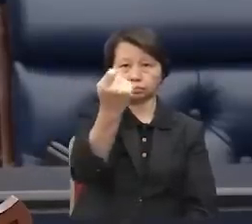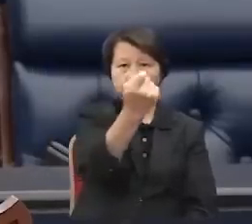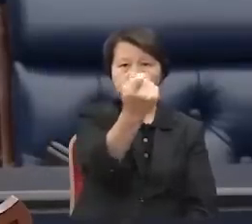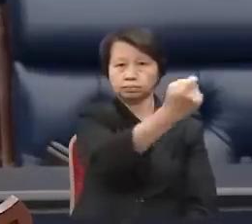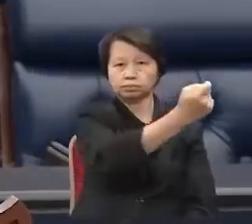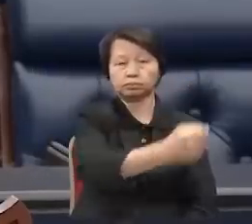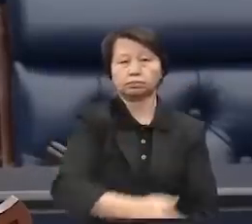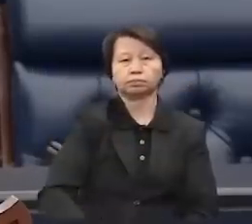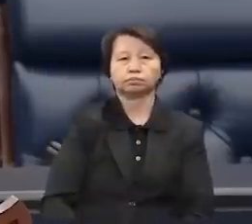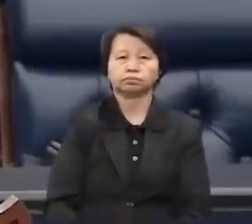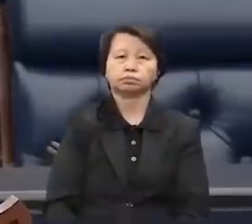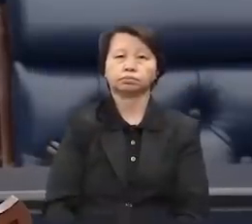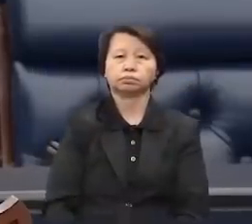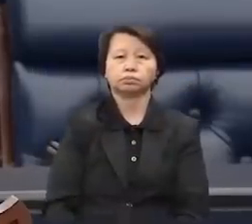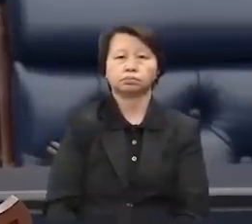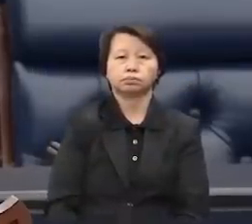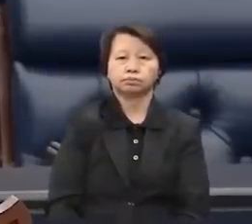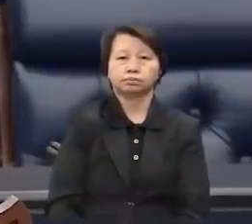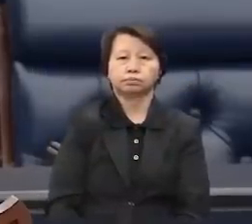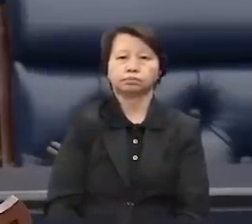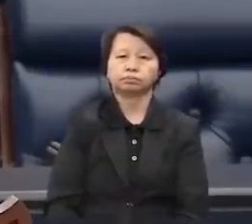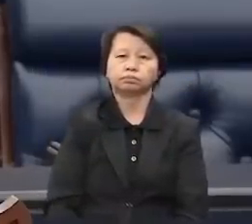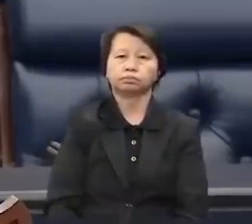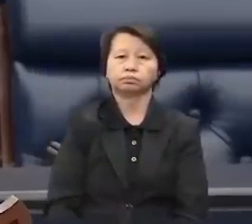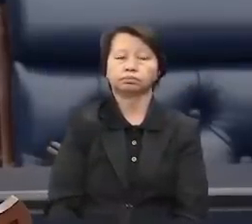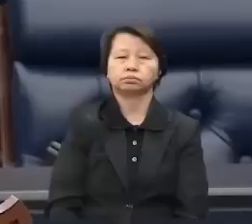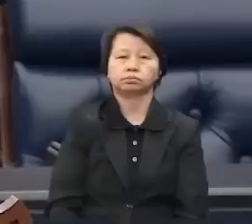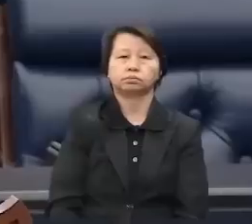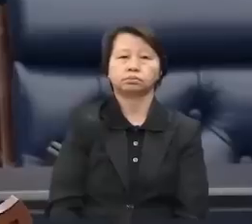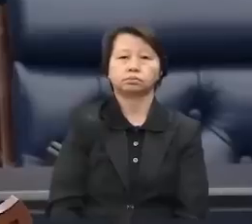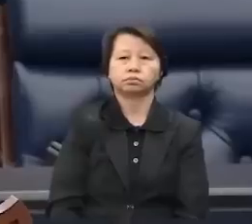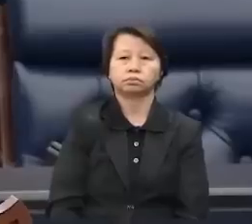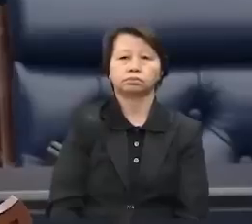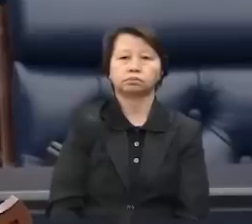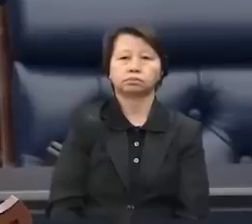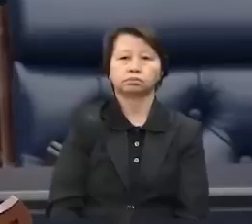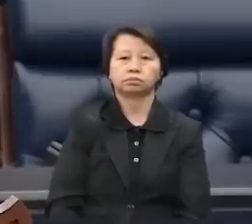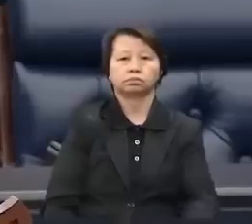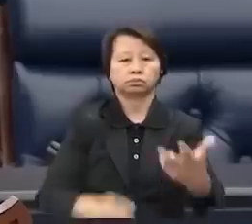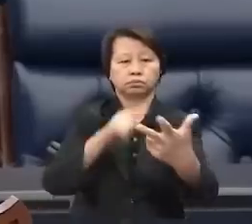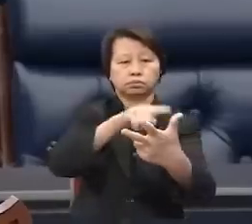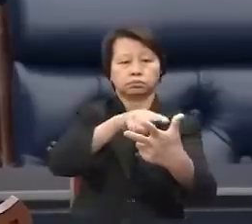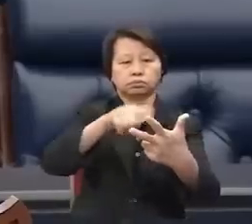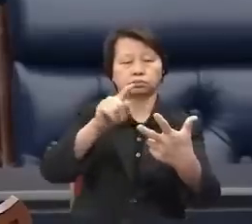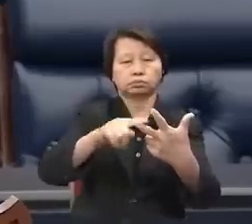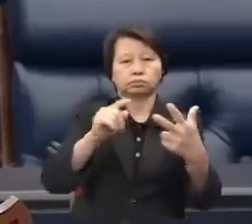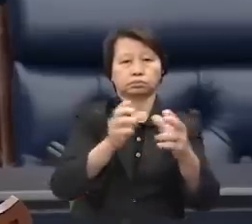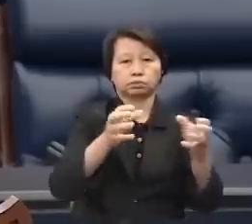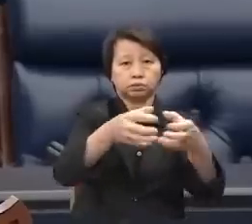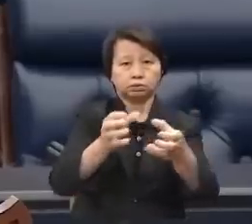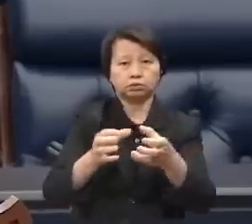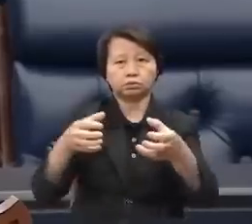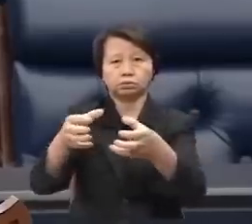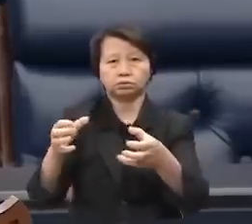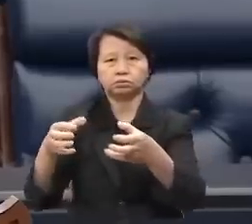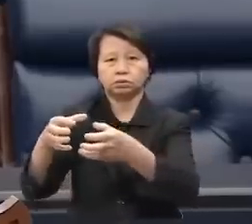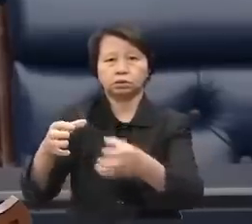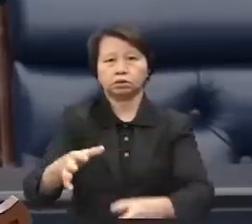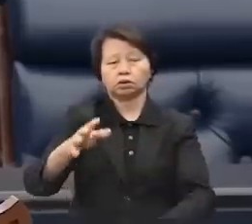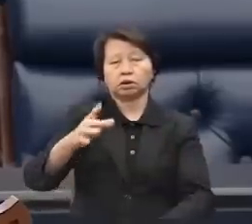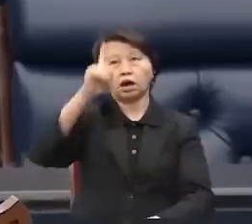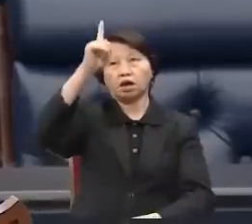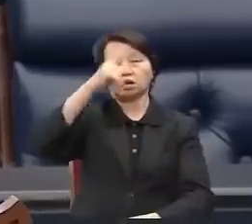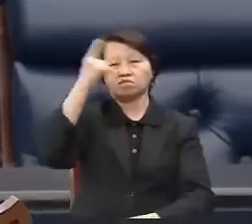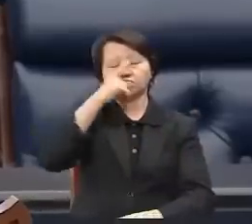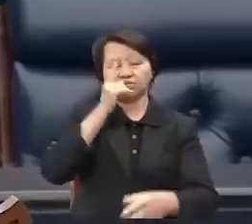Asyikhul zani, al-a'ilul mazhu, wal-imamul kazab. Tiga golongan yang Allah Ta'ala tidak akan bicara dengan mereka di hari